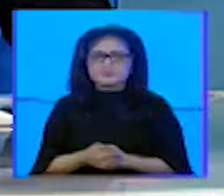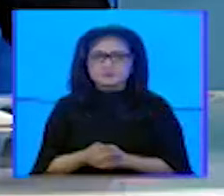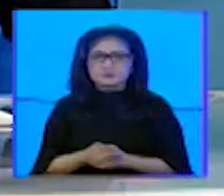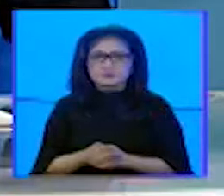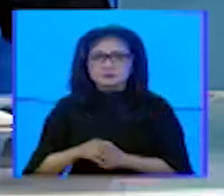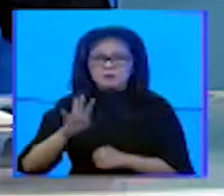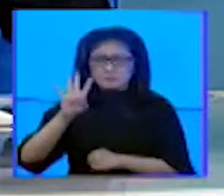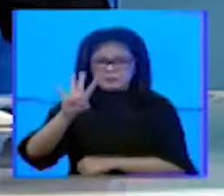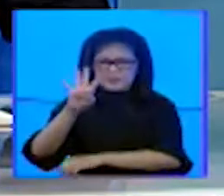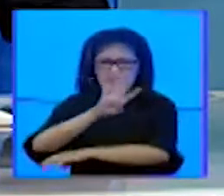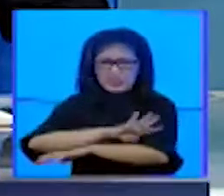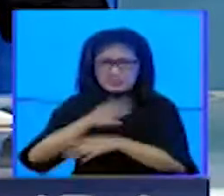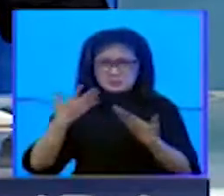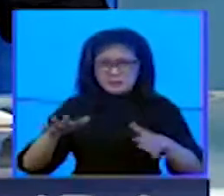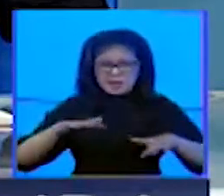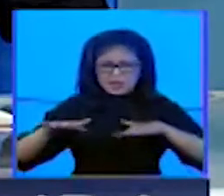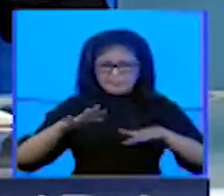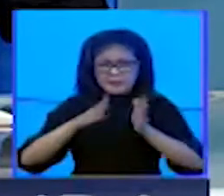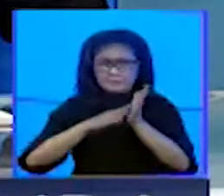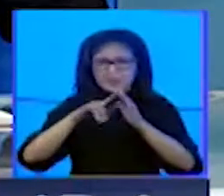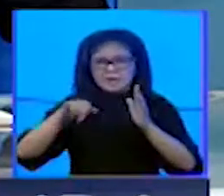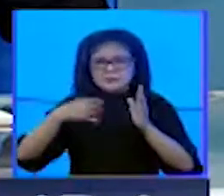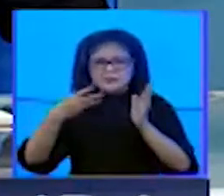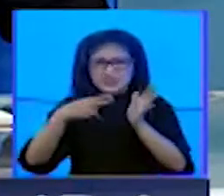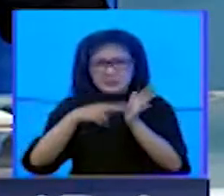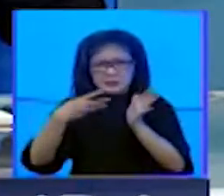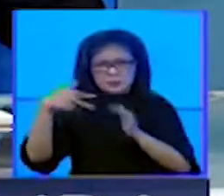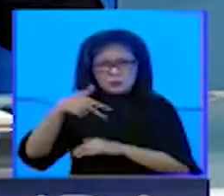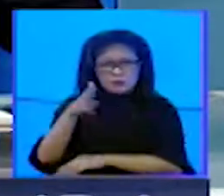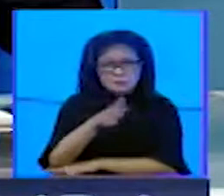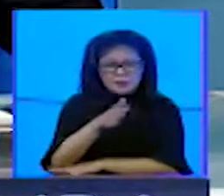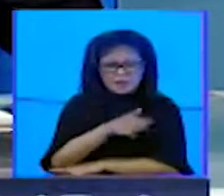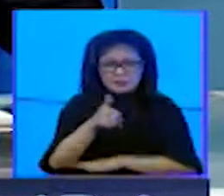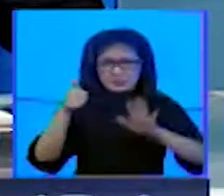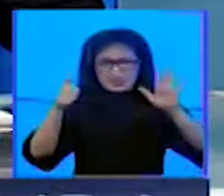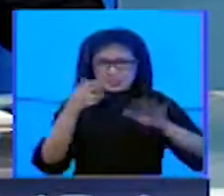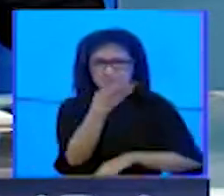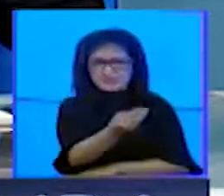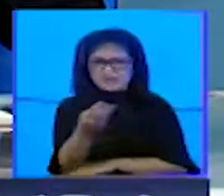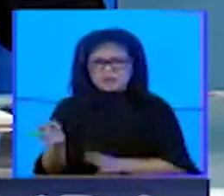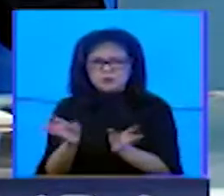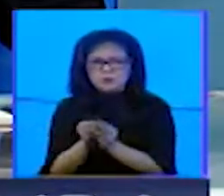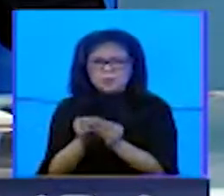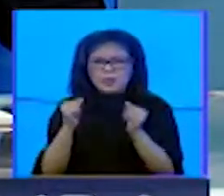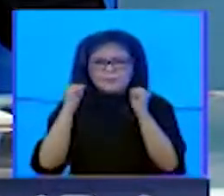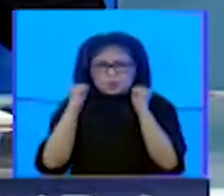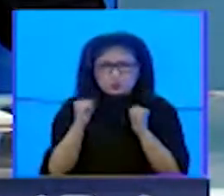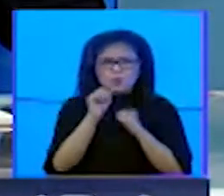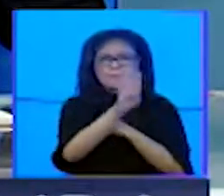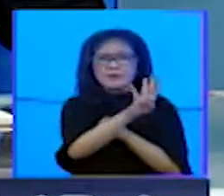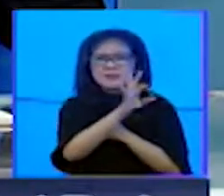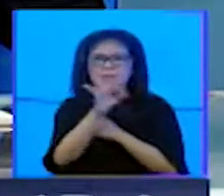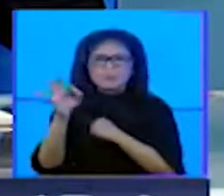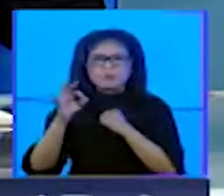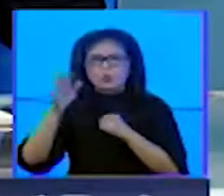empat hari pasca gempa di Majene Sulawesi Barat enam desa dengan jumlah penduduk Ampat ribu jiwa terisolir gempa mengakibatkan